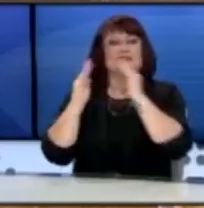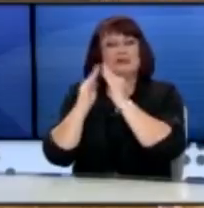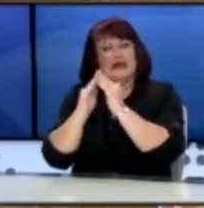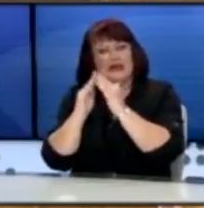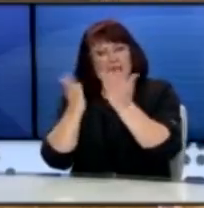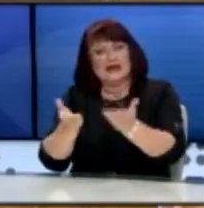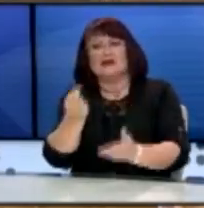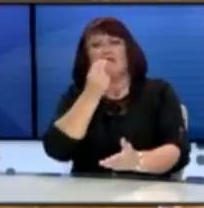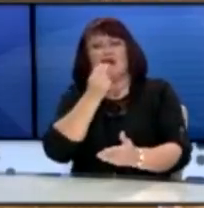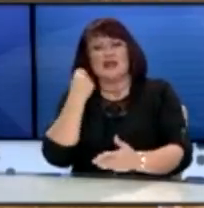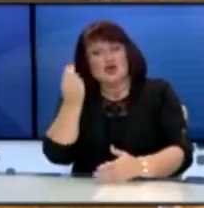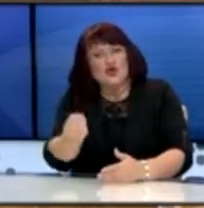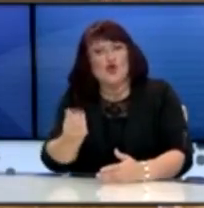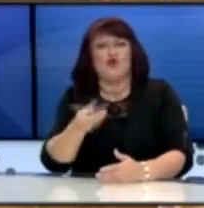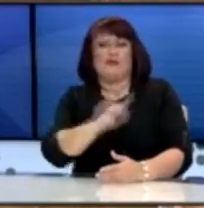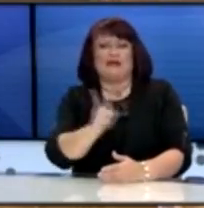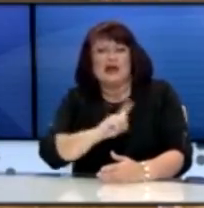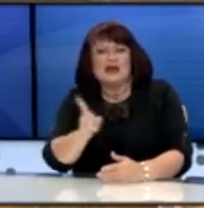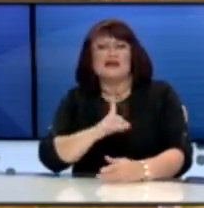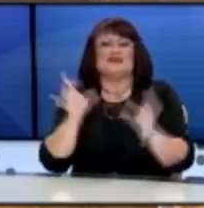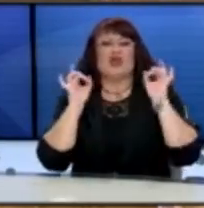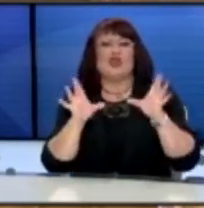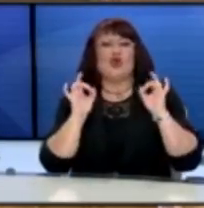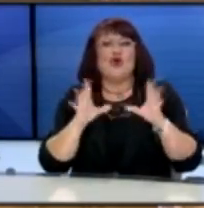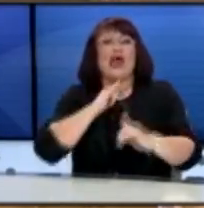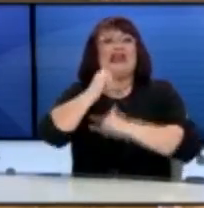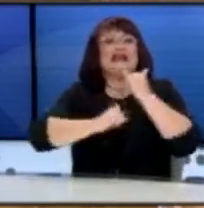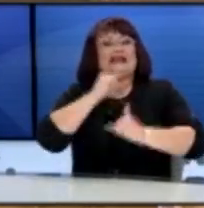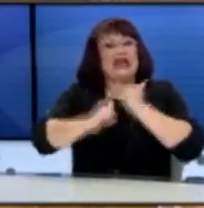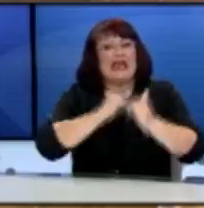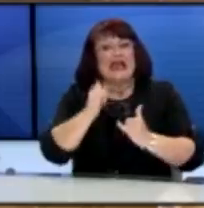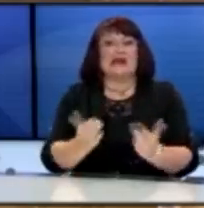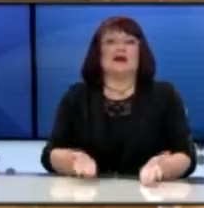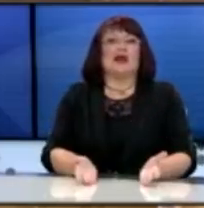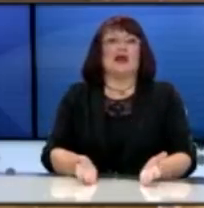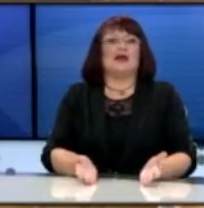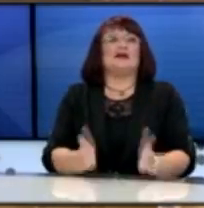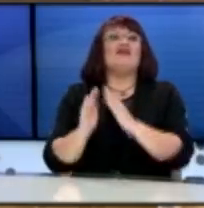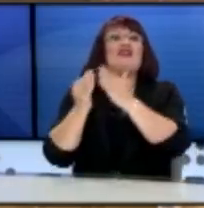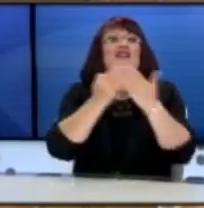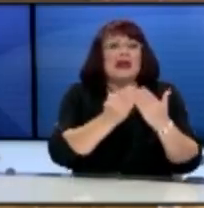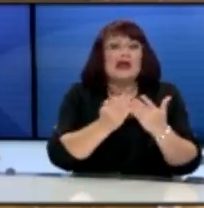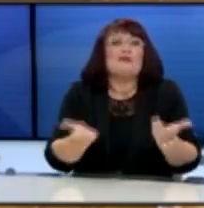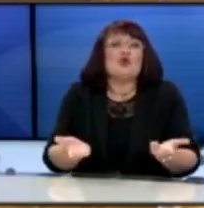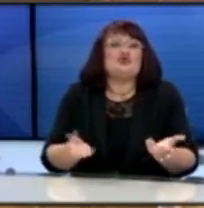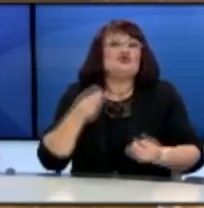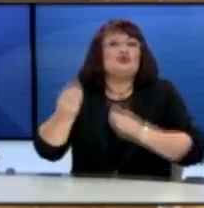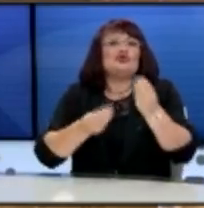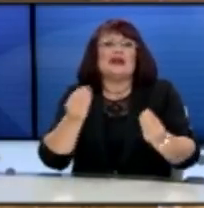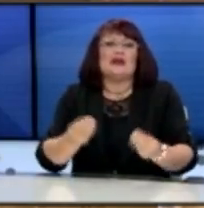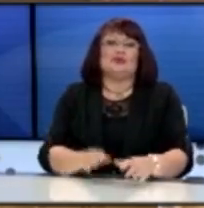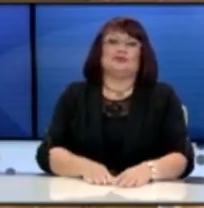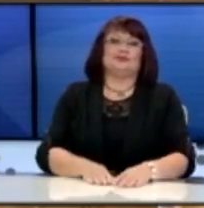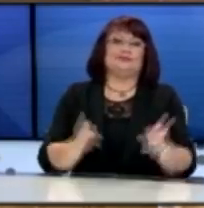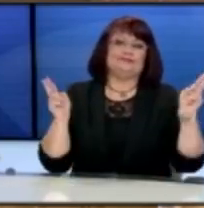στέγαση, σίτηση, μετακίνηση, δωρεάν ίντερνετ, αναλώσιμα, βιβλία. Με δύο